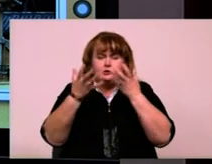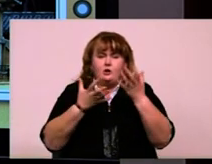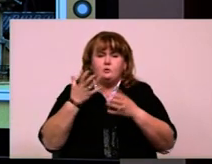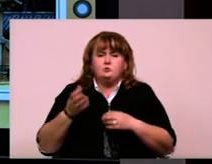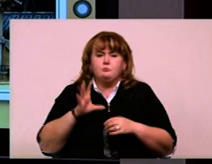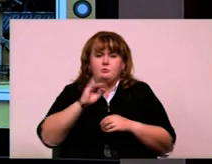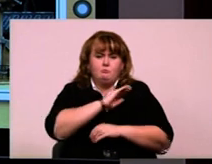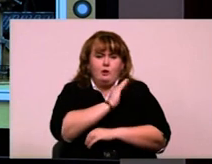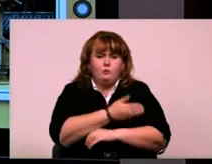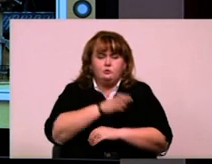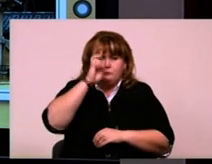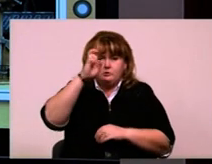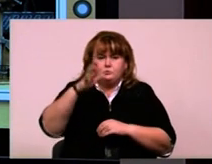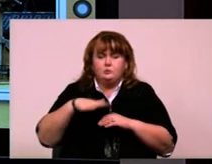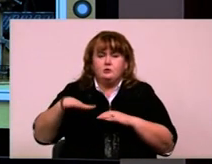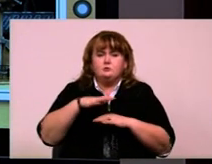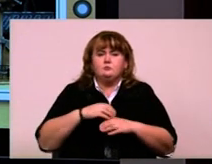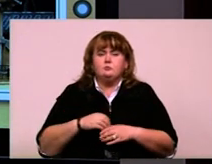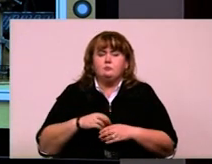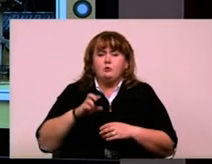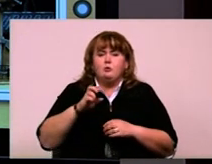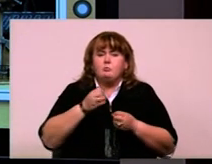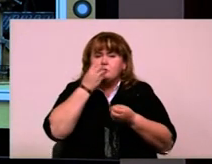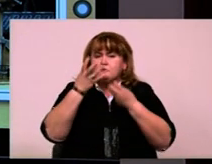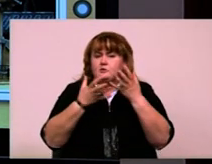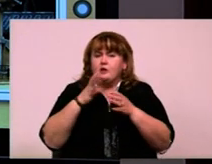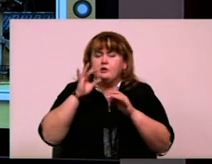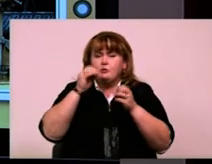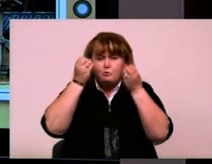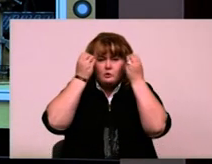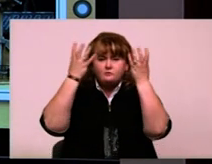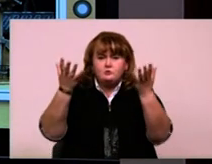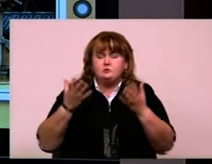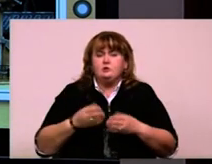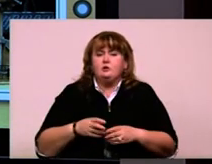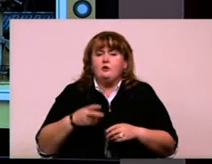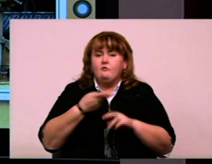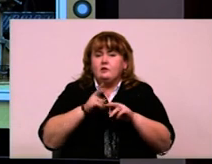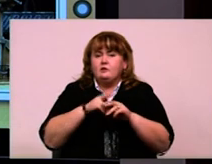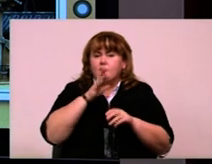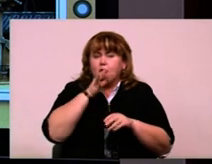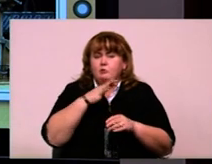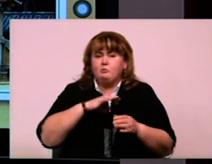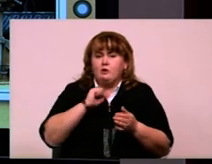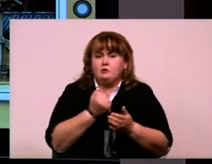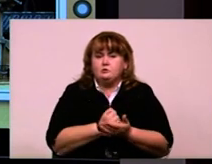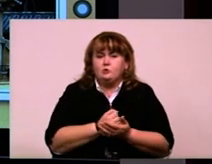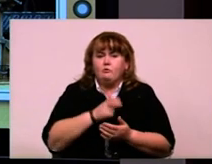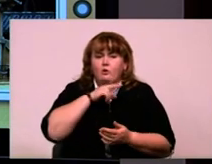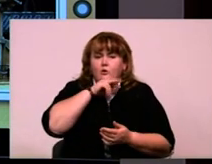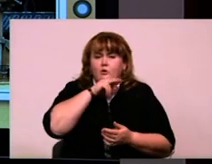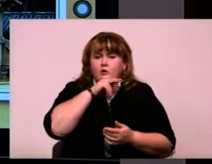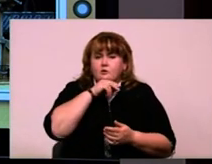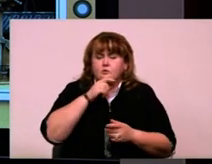и могущественных государств. Процветало также просвещение. Именно в это время был основан